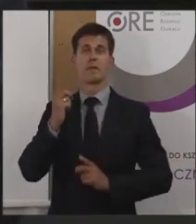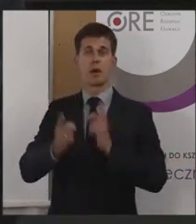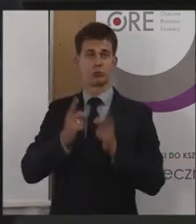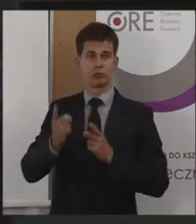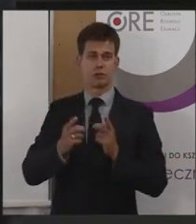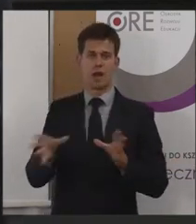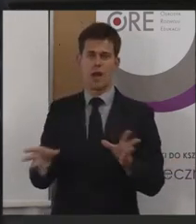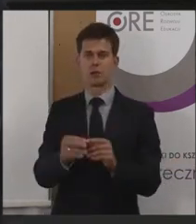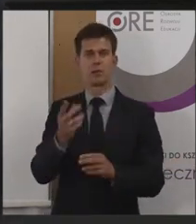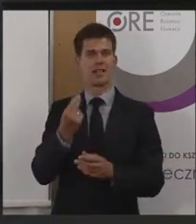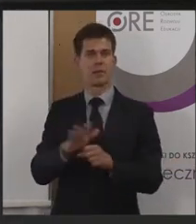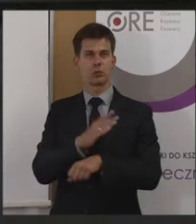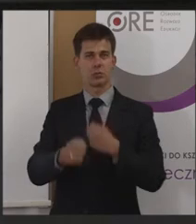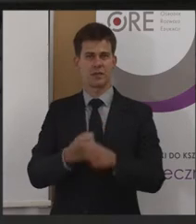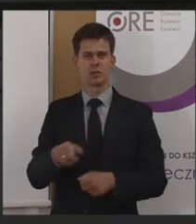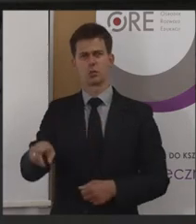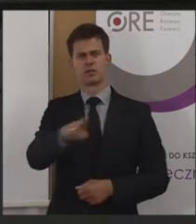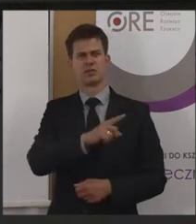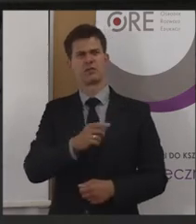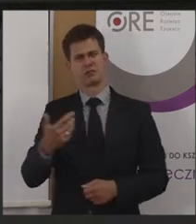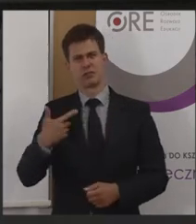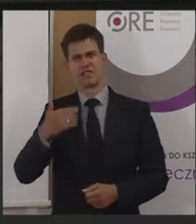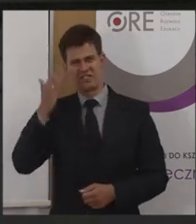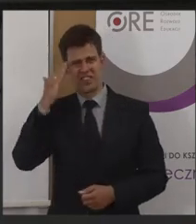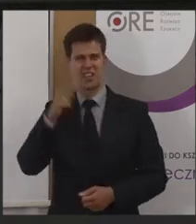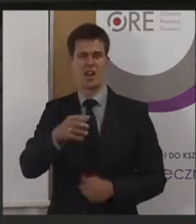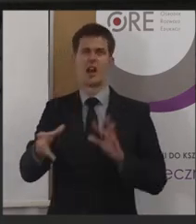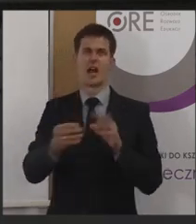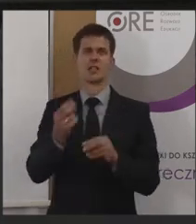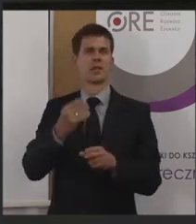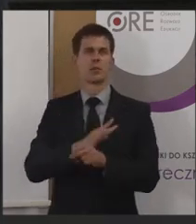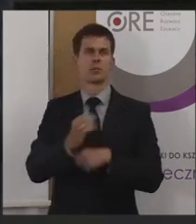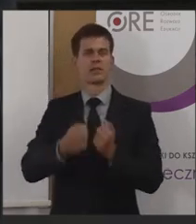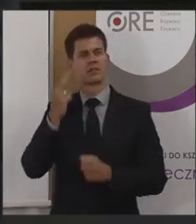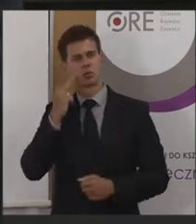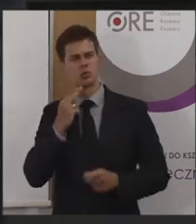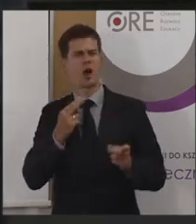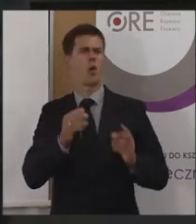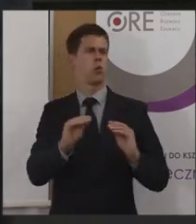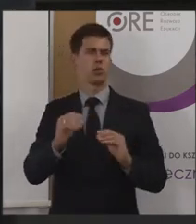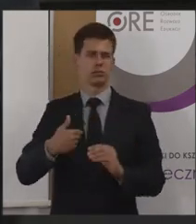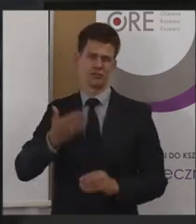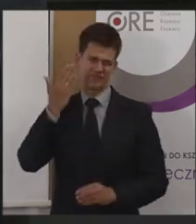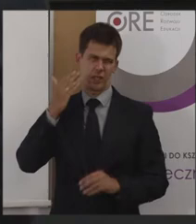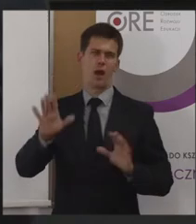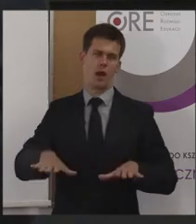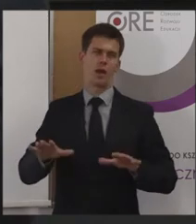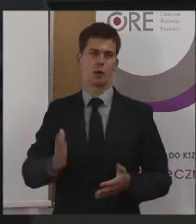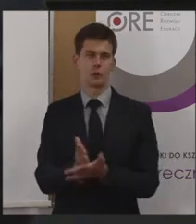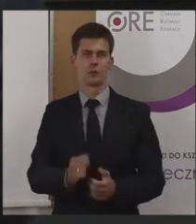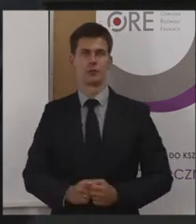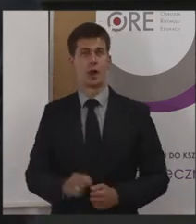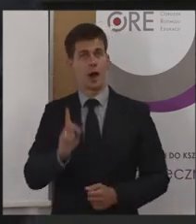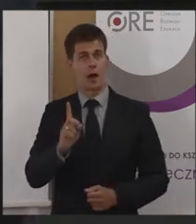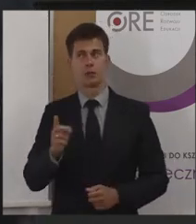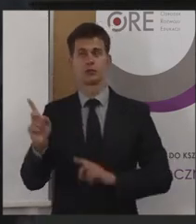to jakby o tym wiedzą, to mają na co dzień, ale być może nie wszyscy Państwo, być może powiedzenie takich kilka słów o